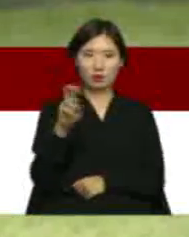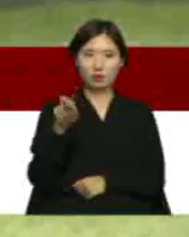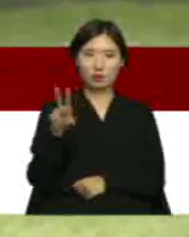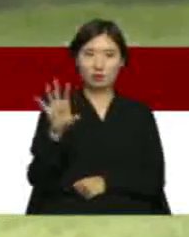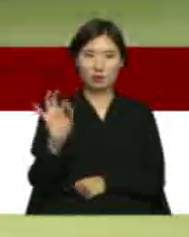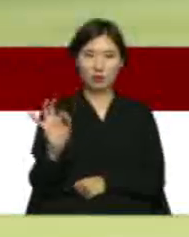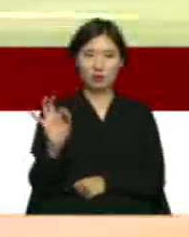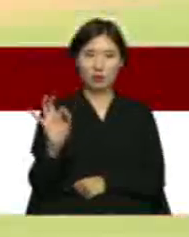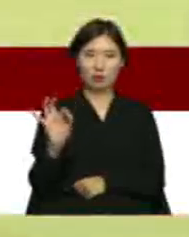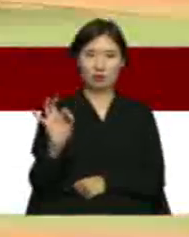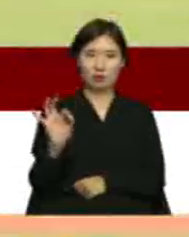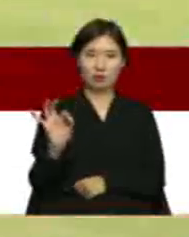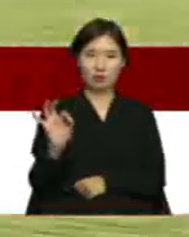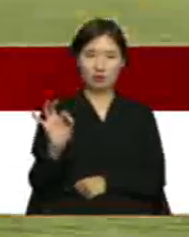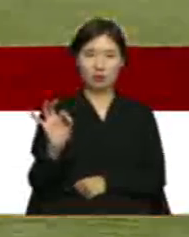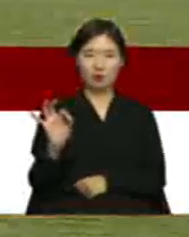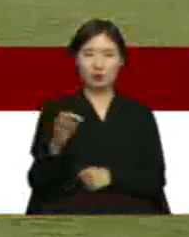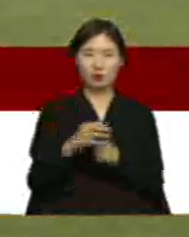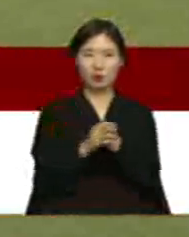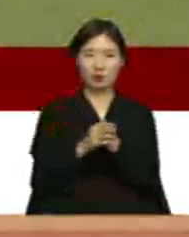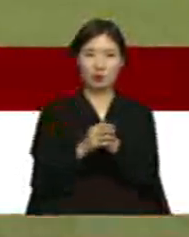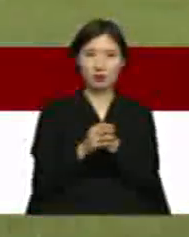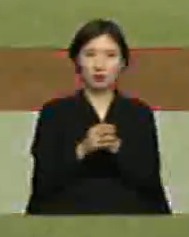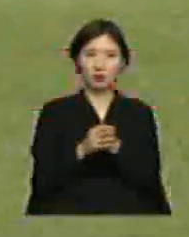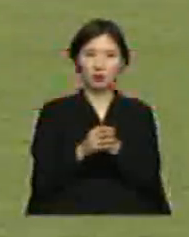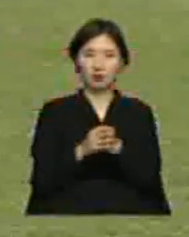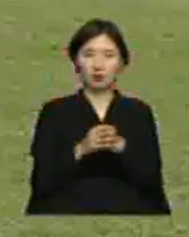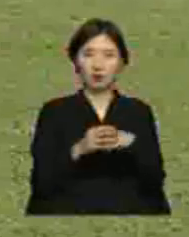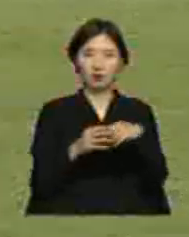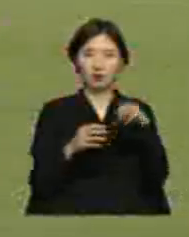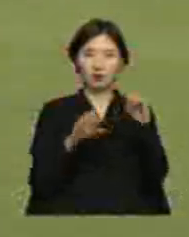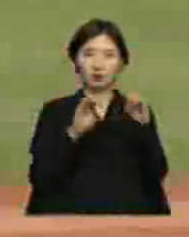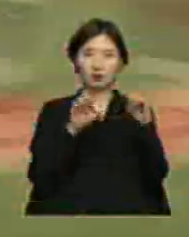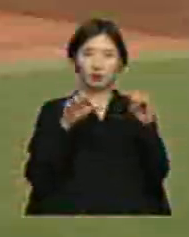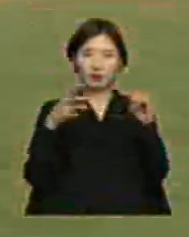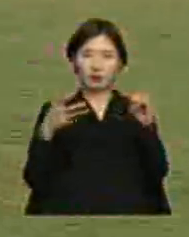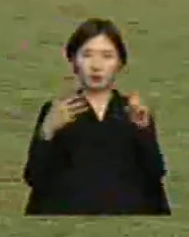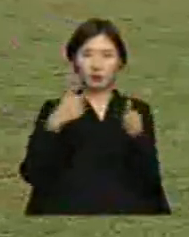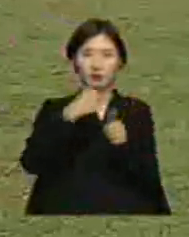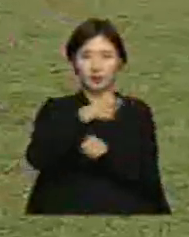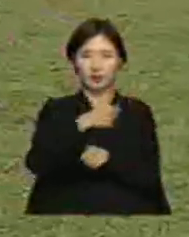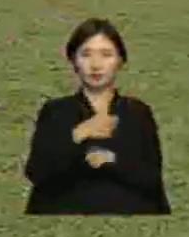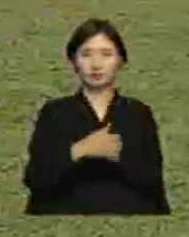경기는 고명이 압도적인 경기를 펼치며 포니를 8대 0으로 제압했습니다.